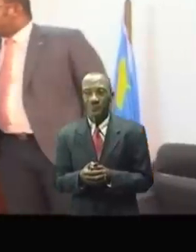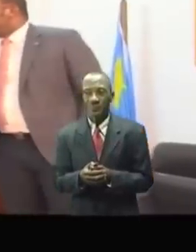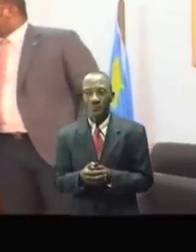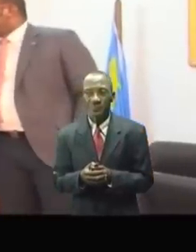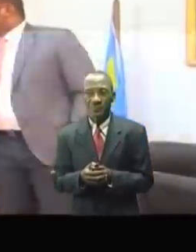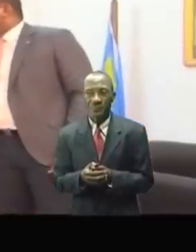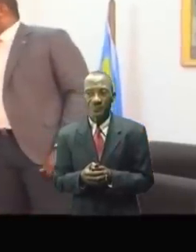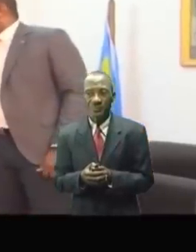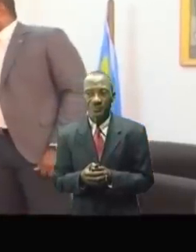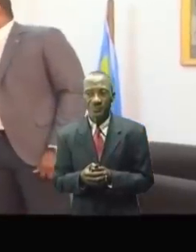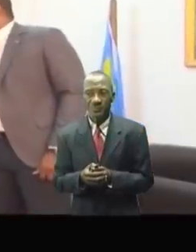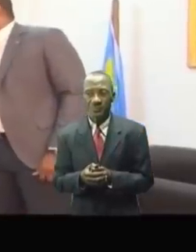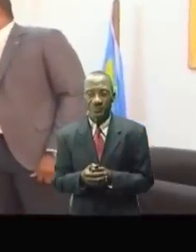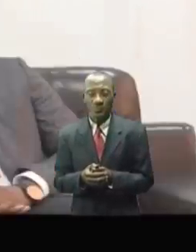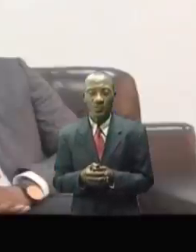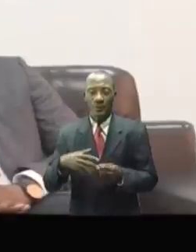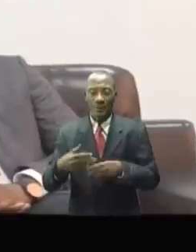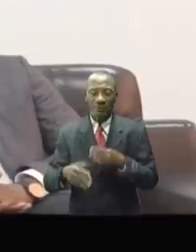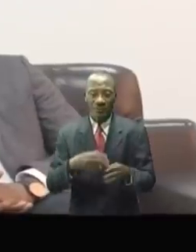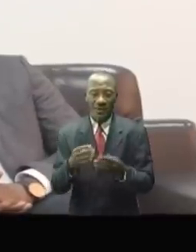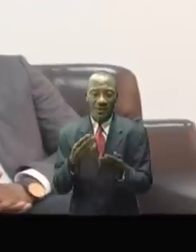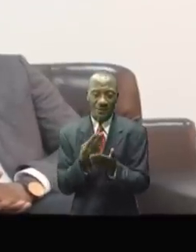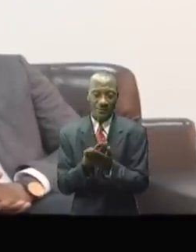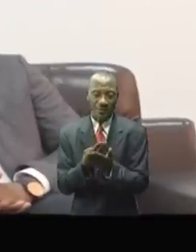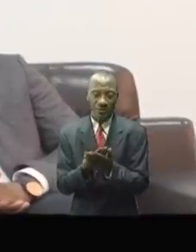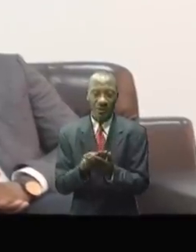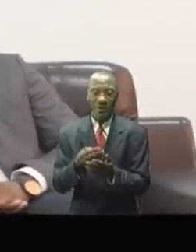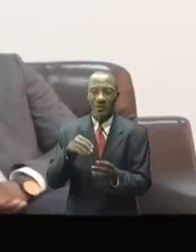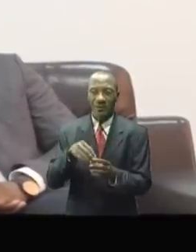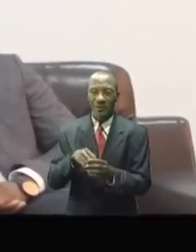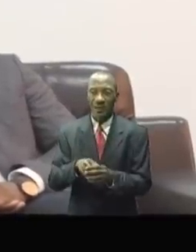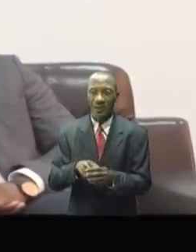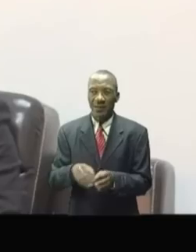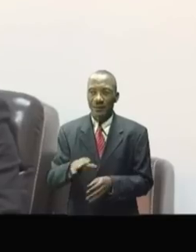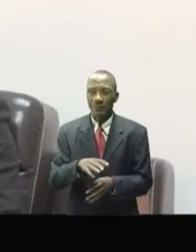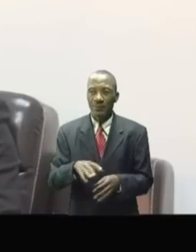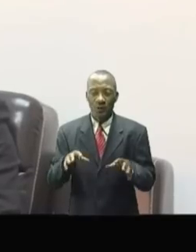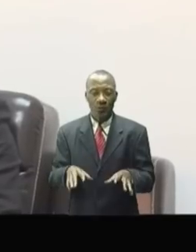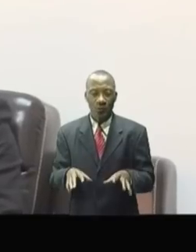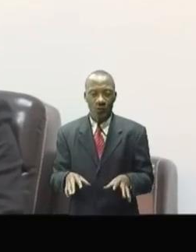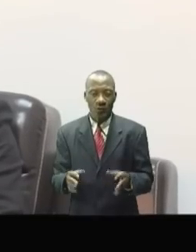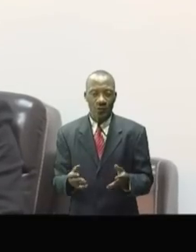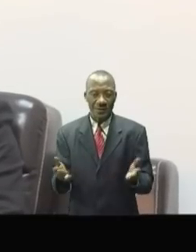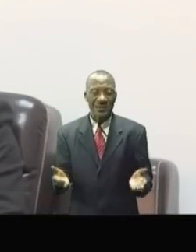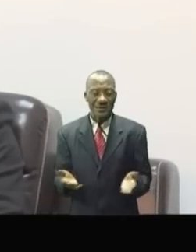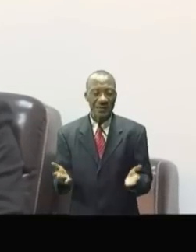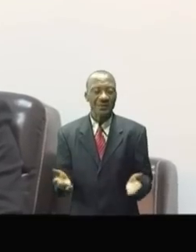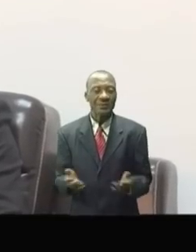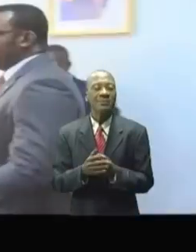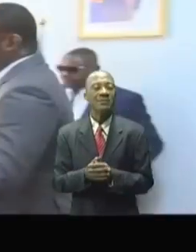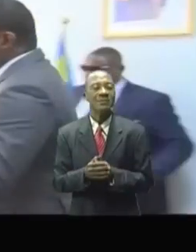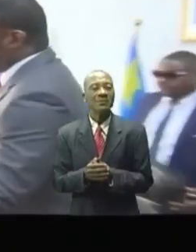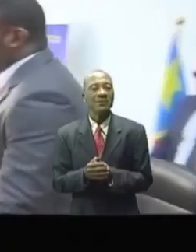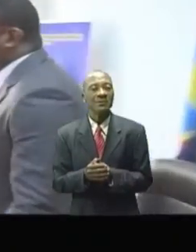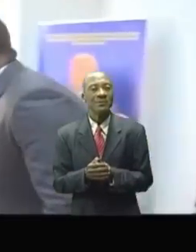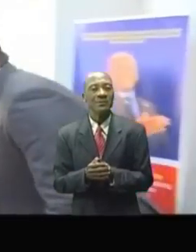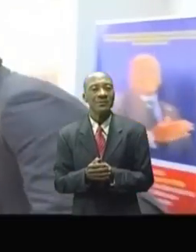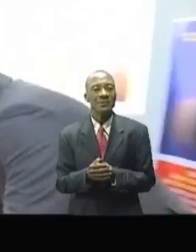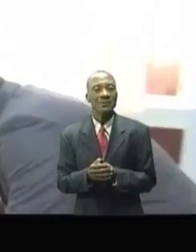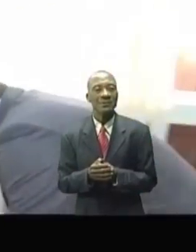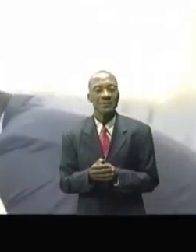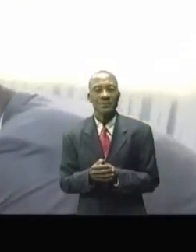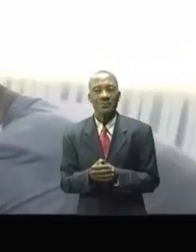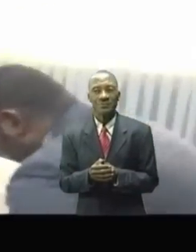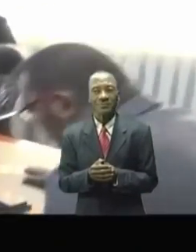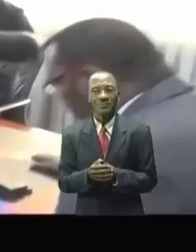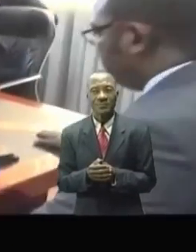Régularisation de la situation administrative des agents de la Direction Générale de Douane et Accises, DGD en sigle, le vice-premier ministre, ministre de la